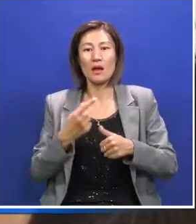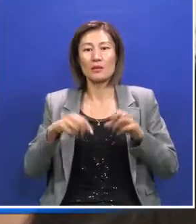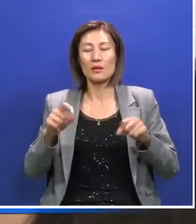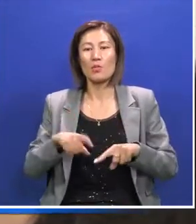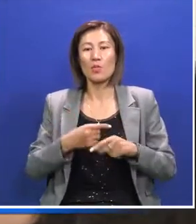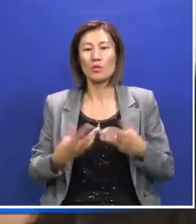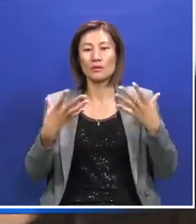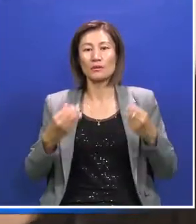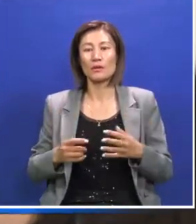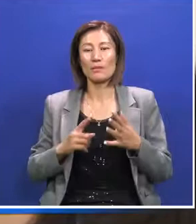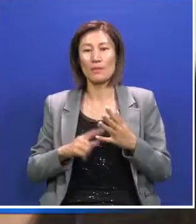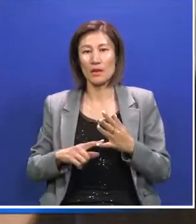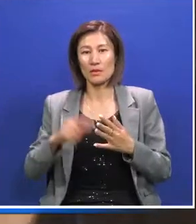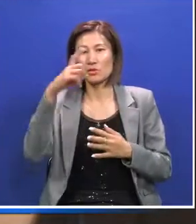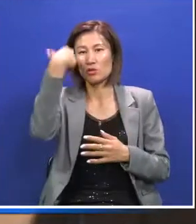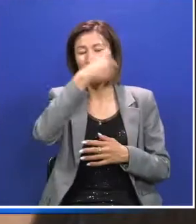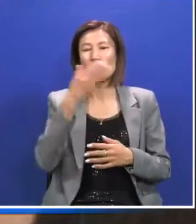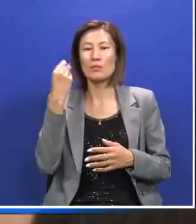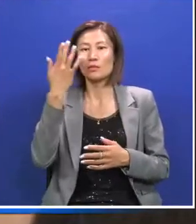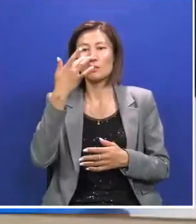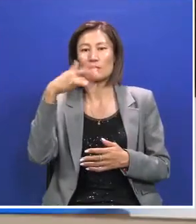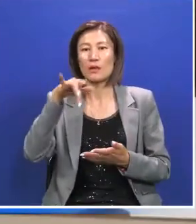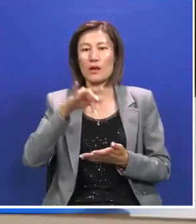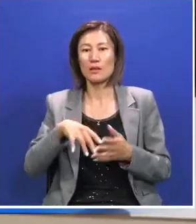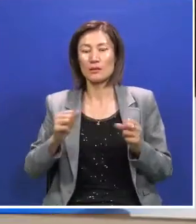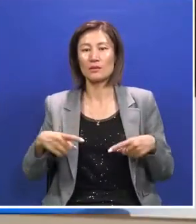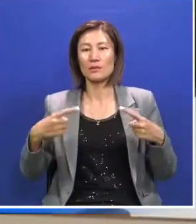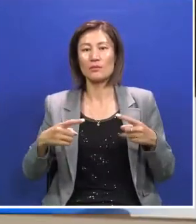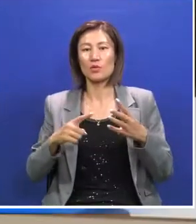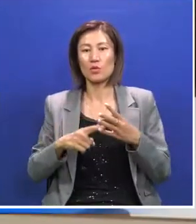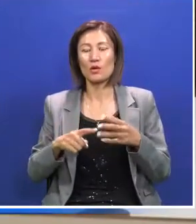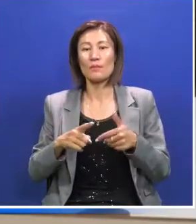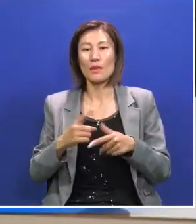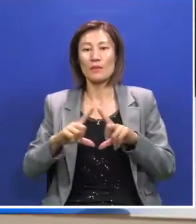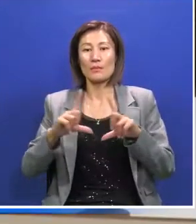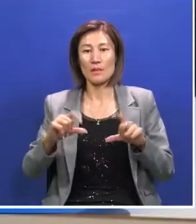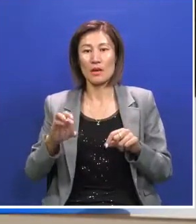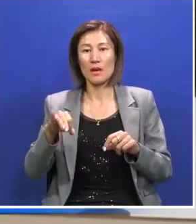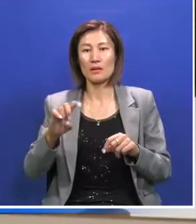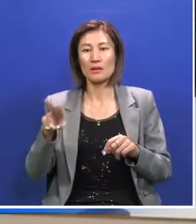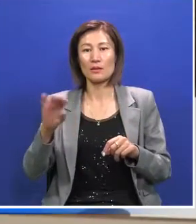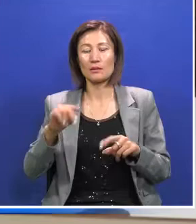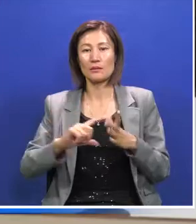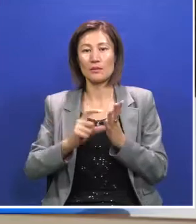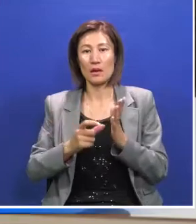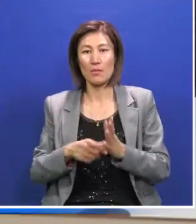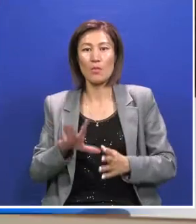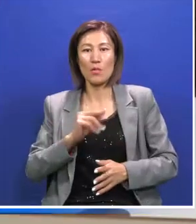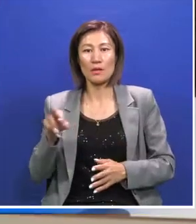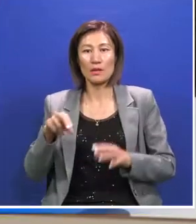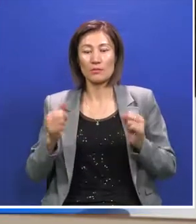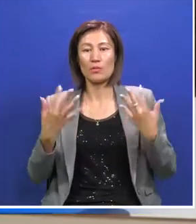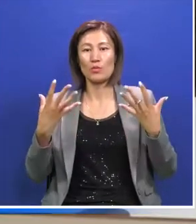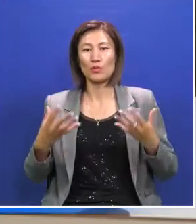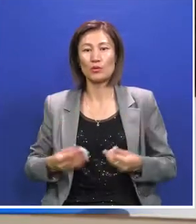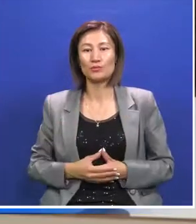Бұған дейін осыдан 5 жыл бұрын бізде Шымкент қаласында не бары 4-5 қана мектепте арнайы инклюзивті сыныптар болатын болса, бүгінгі